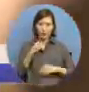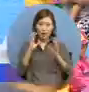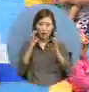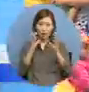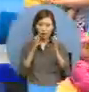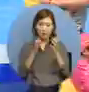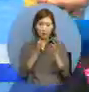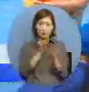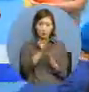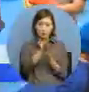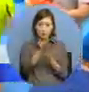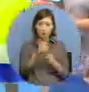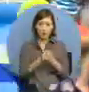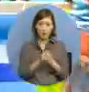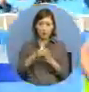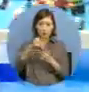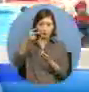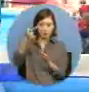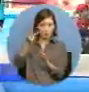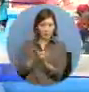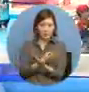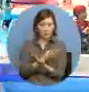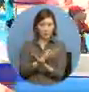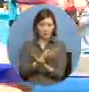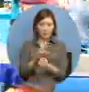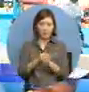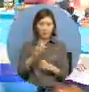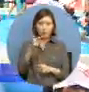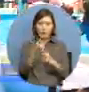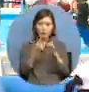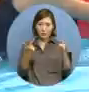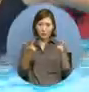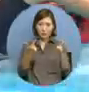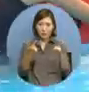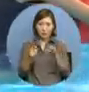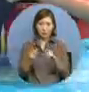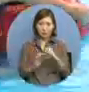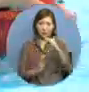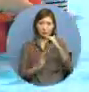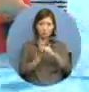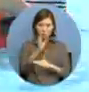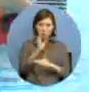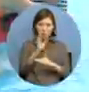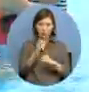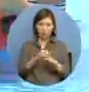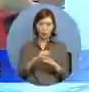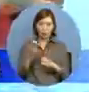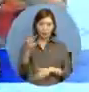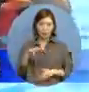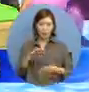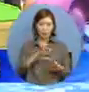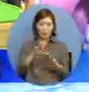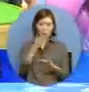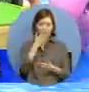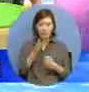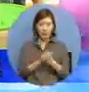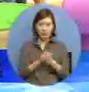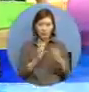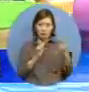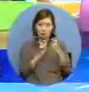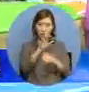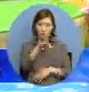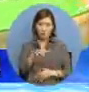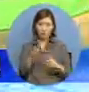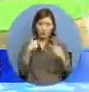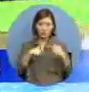풀장, 미끄럼 시설 등 600명 이상이 무료로 참여할 수 있습니다. 본격적인 휴가철을 맞아 가까이서 즐길 수